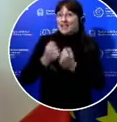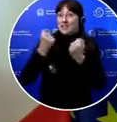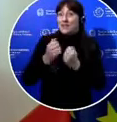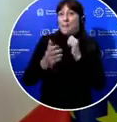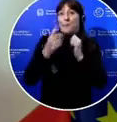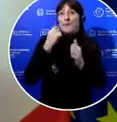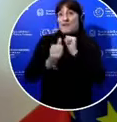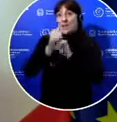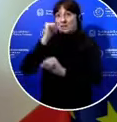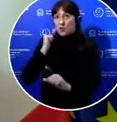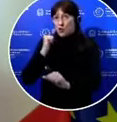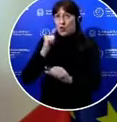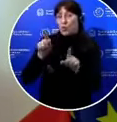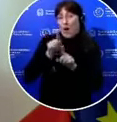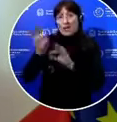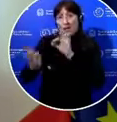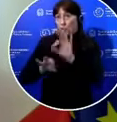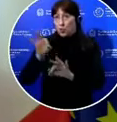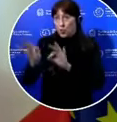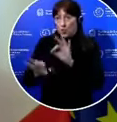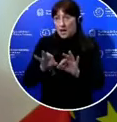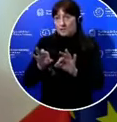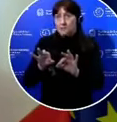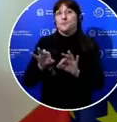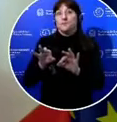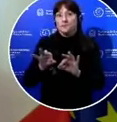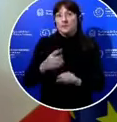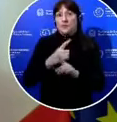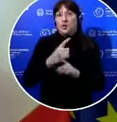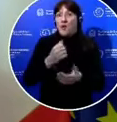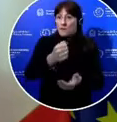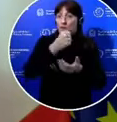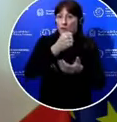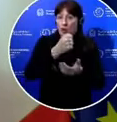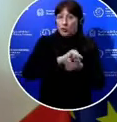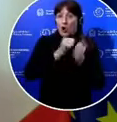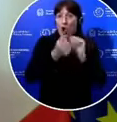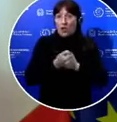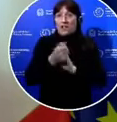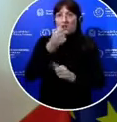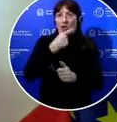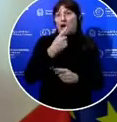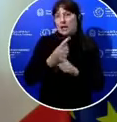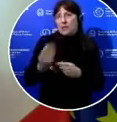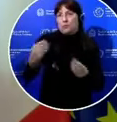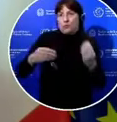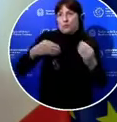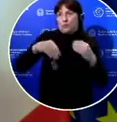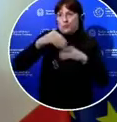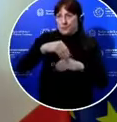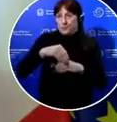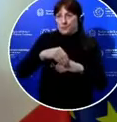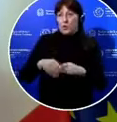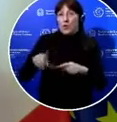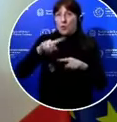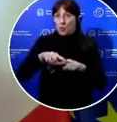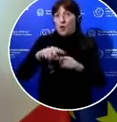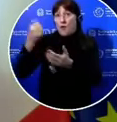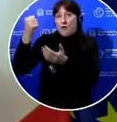quella di cura, rifinanziando il fondo per la lotta alla droga ed adeguando il fondo